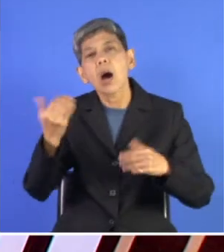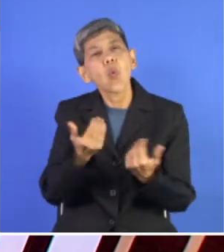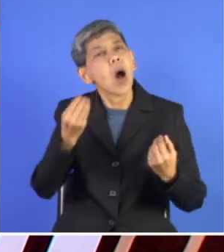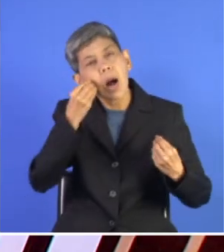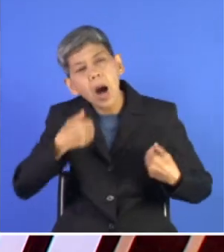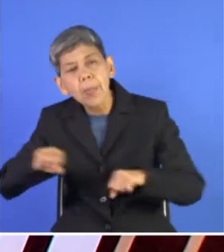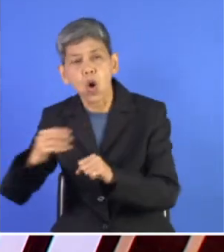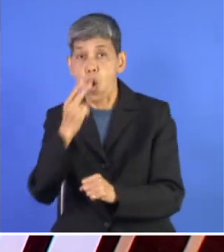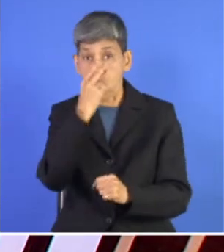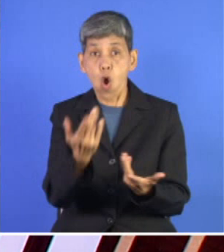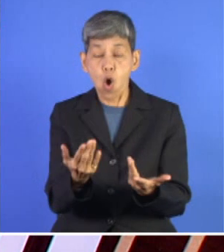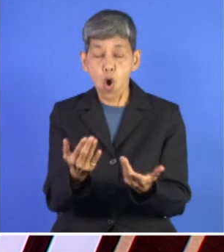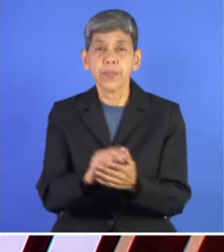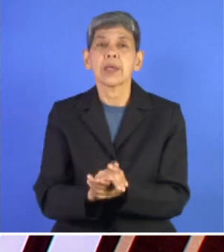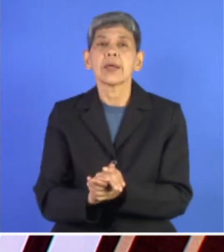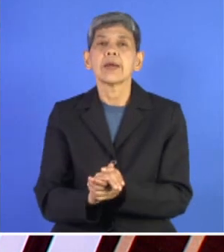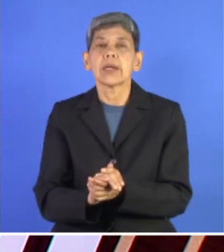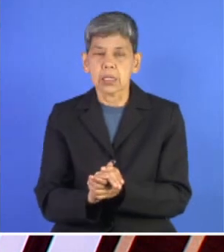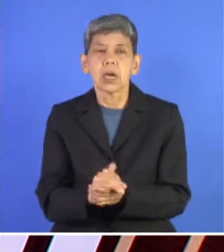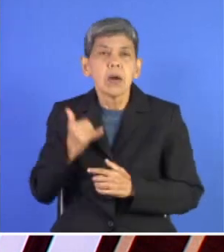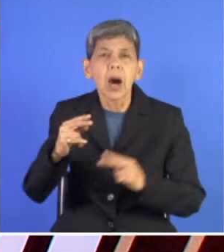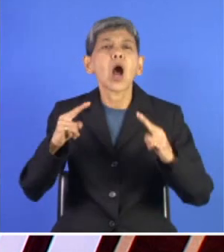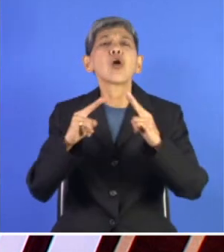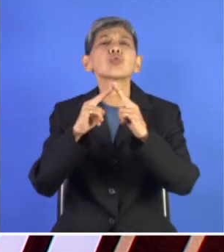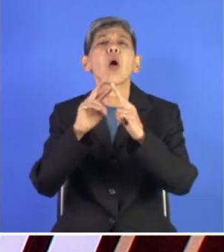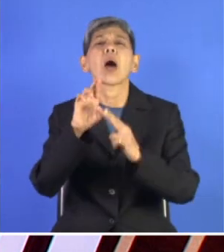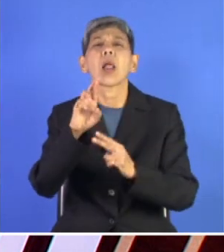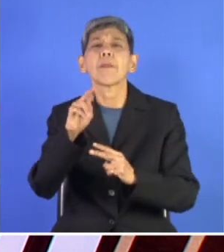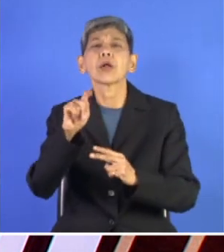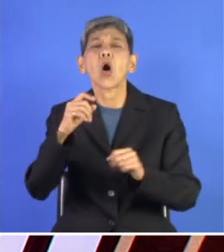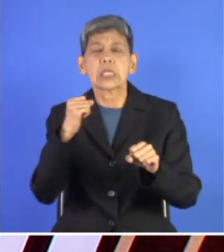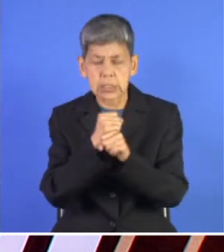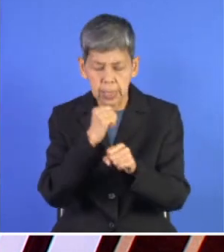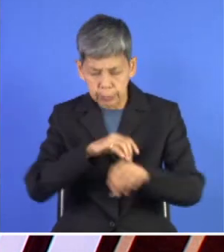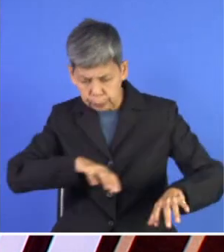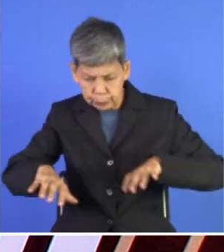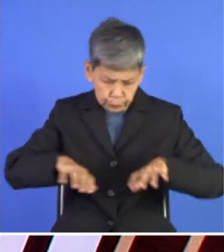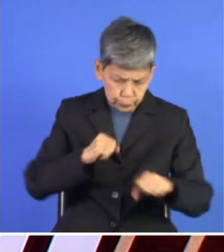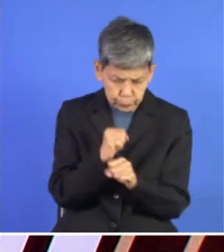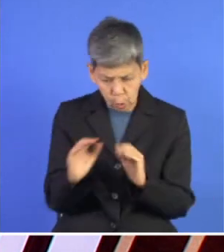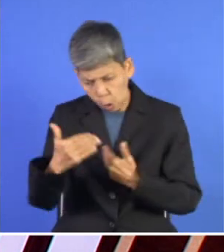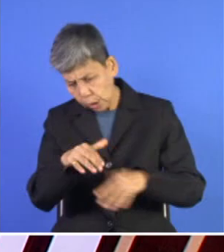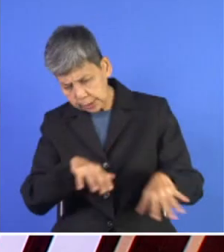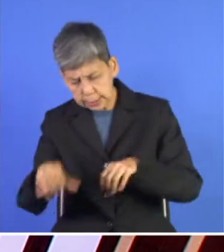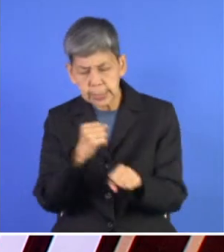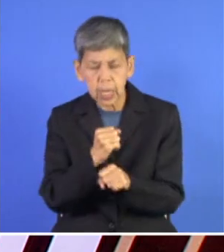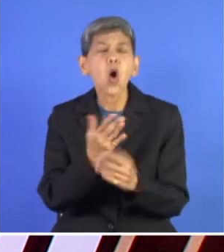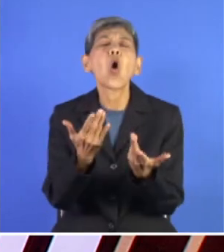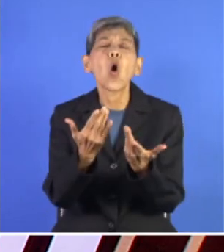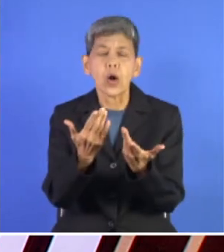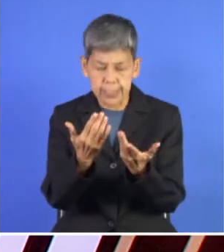เดี๋ยวรอก่อนเพราะว่าเมื่อวานนี้รัฐมนตรีเพิ่งเข้ากระทรวงเอ่อจะต้องไปจัดห้องจัดทำก่อนใช่มั้ยเออๆเดี๋ยวกันต่อไป